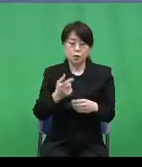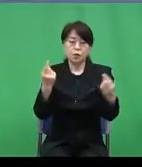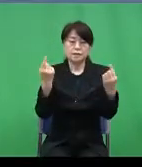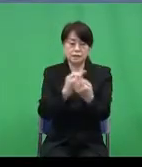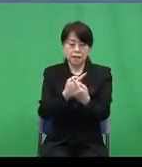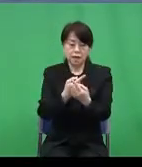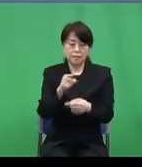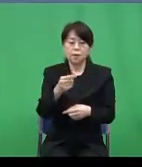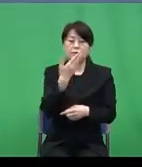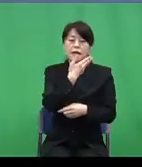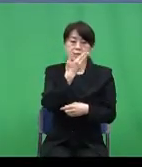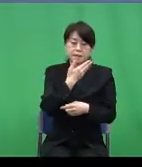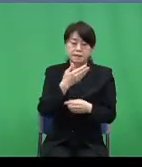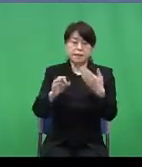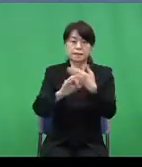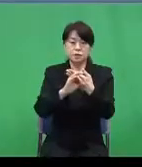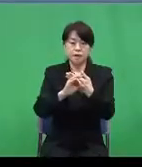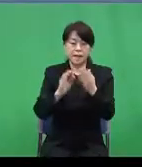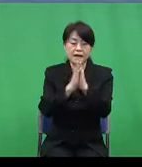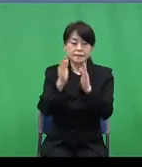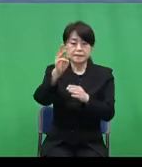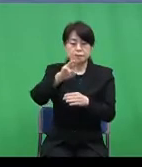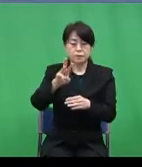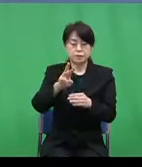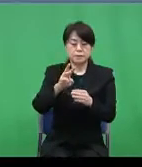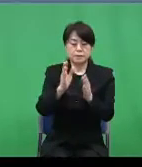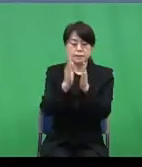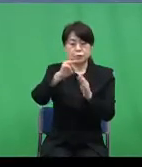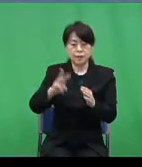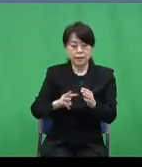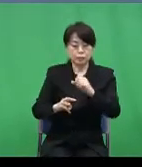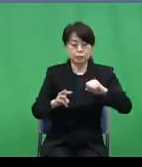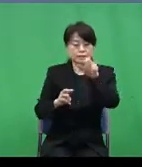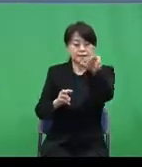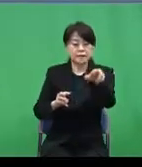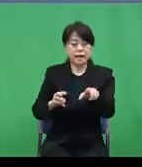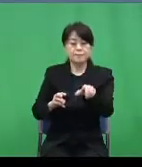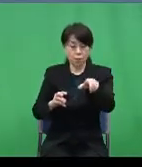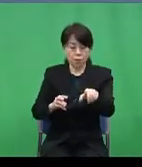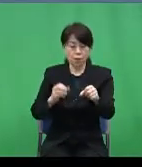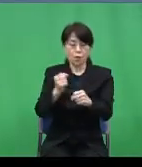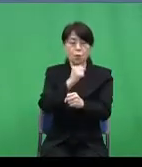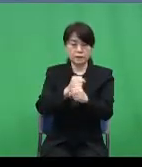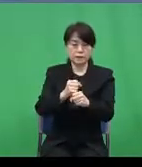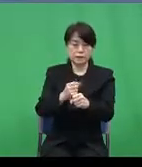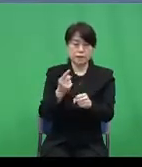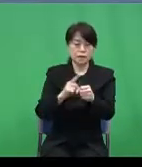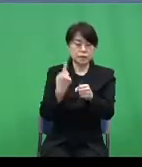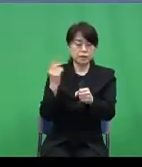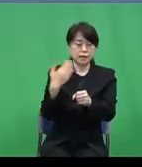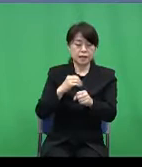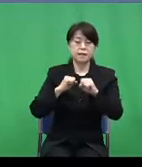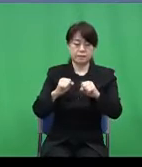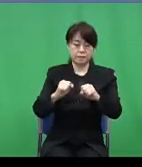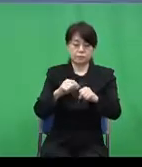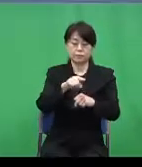ね、左岸の工事も去年から本格的にやるということになりましたし、こういったことも大